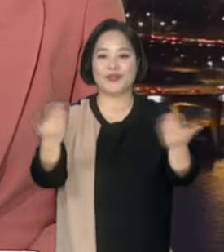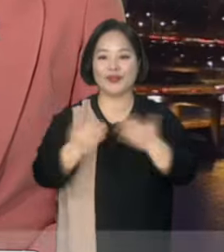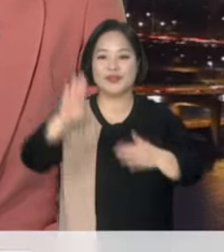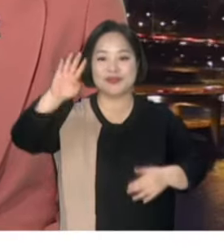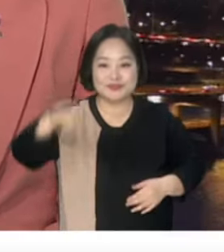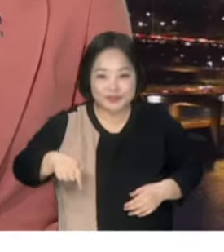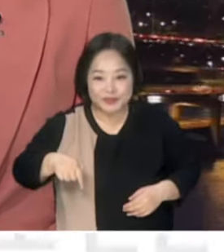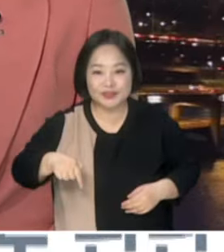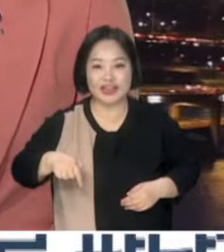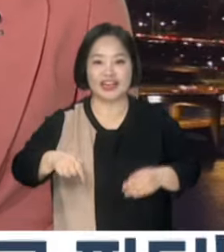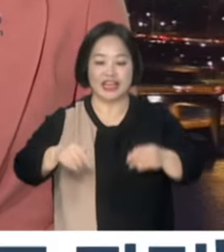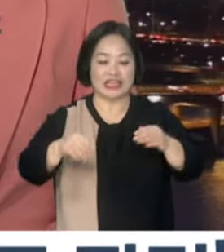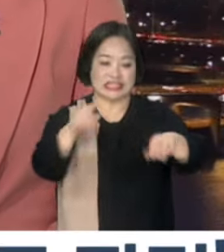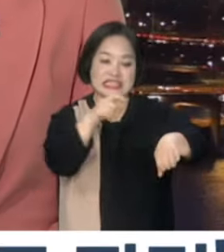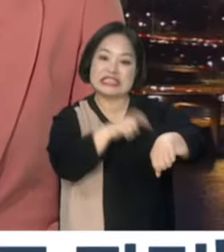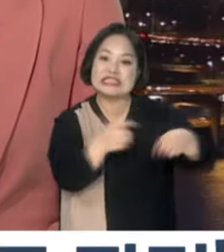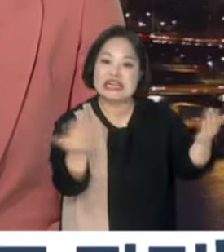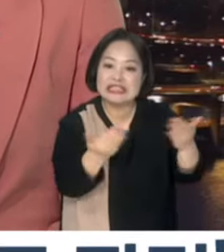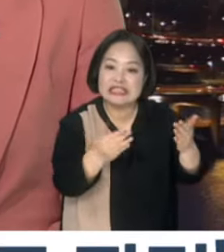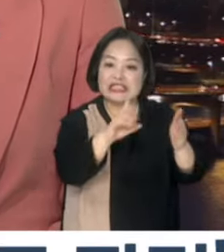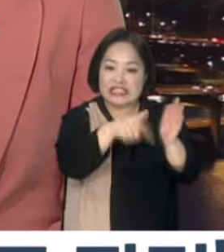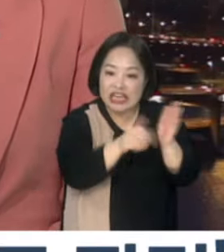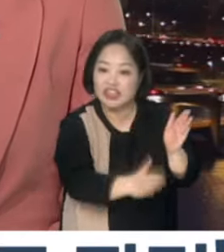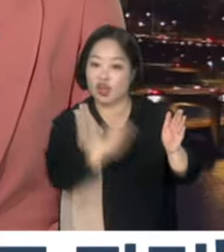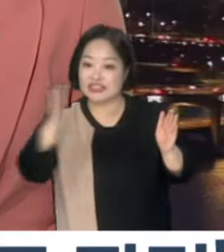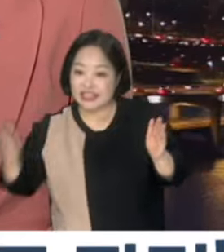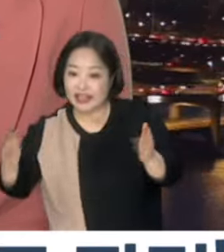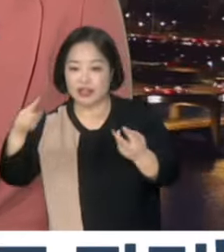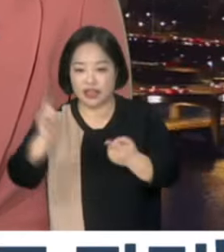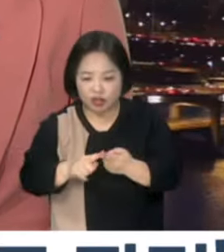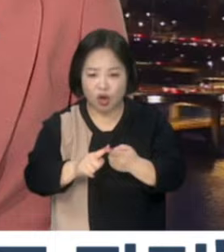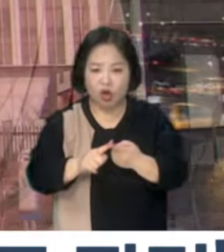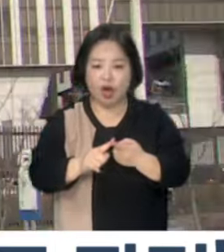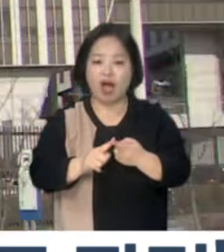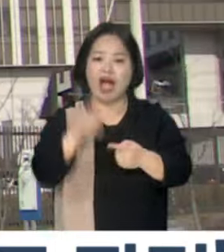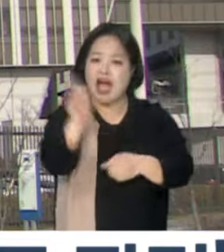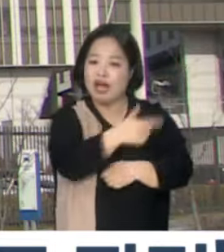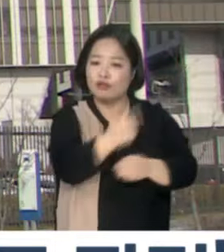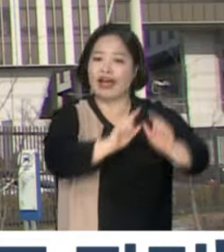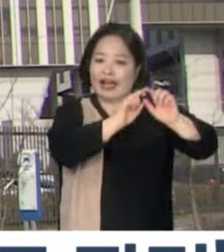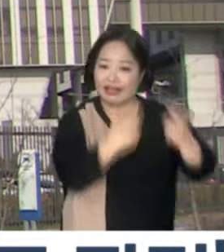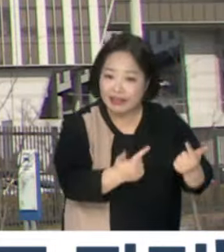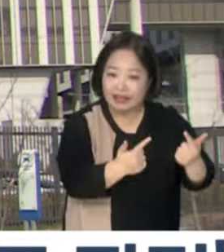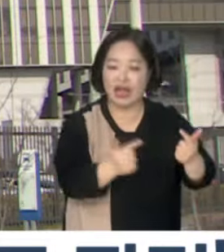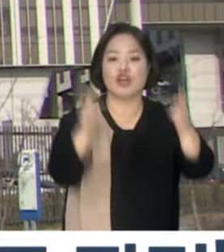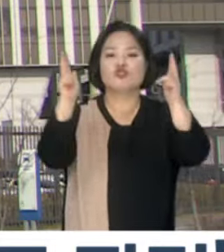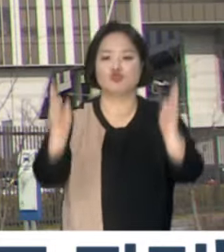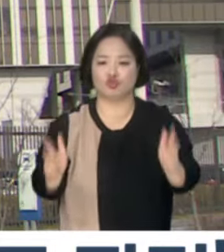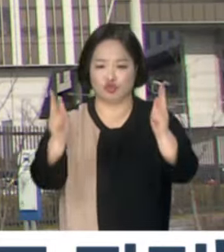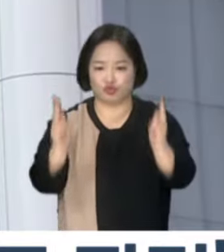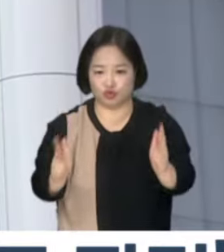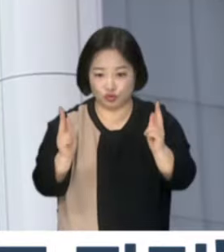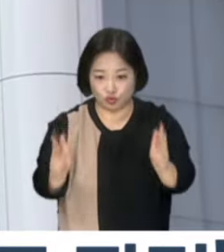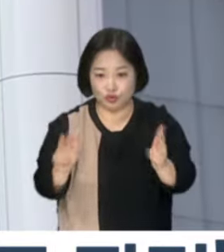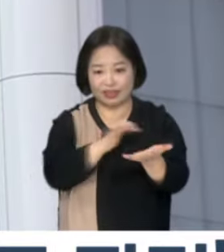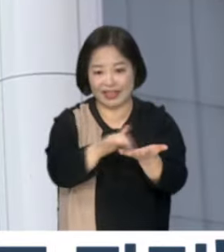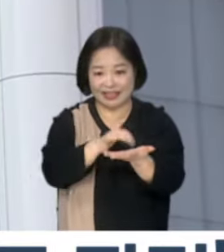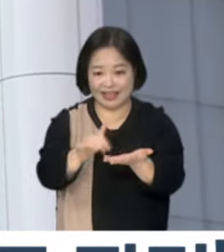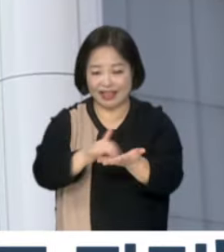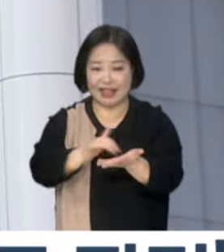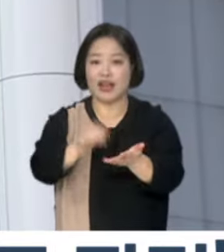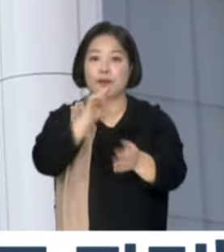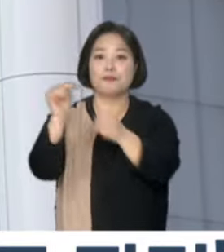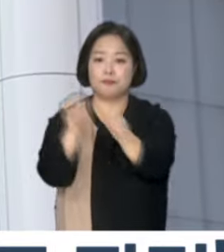고용노동부는 연장 근로 개념을 단위가 아니라 주단위로 하도록 어 행정 해석 규정을 변경했습니다